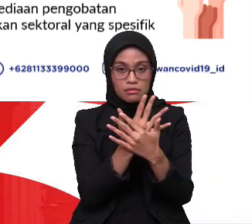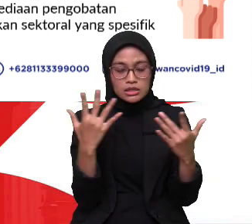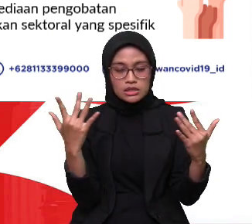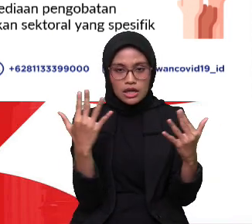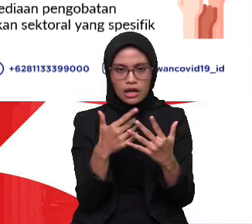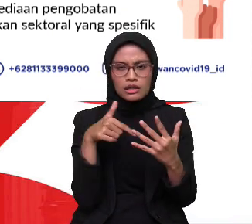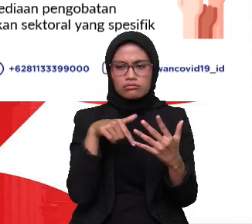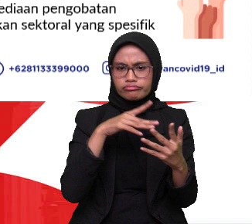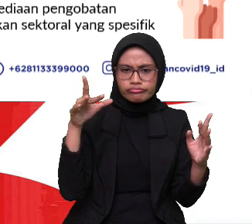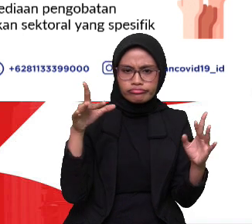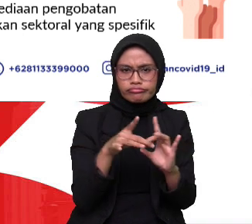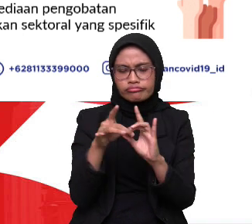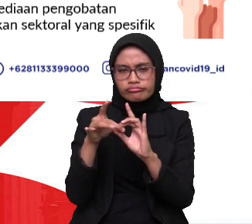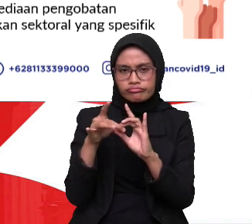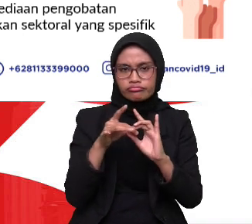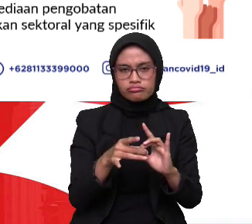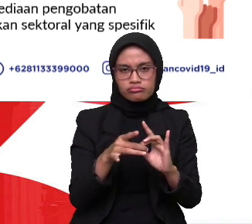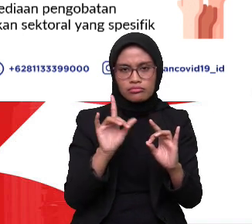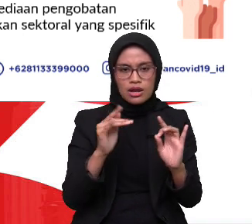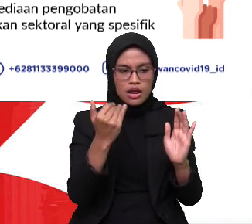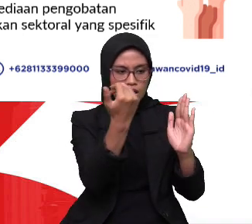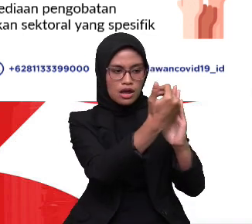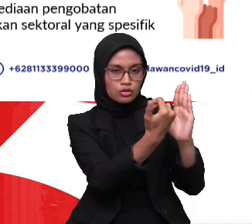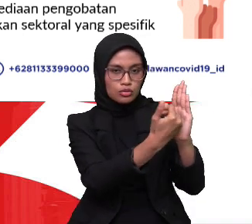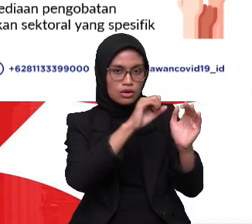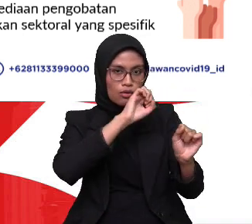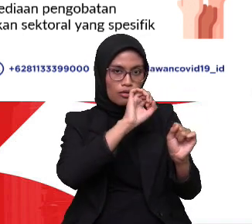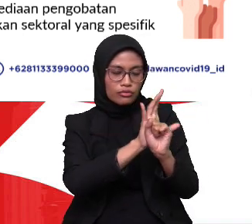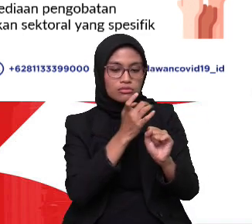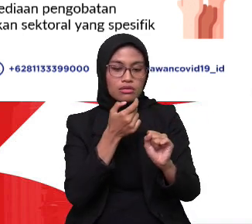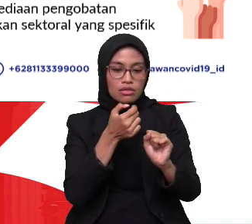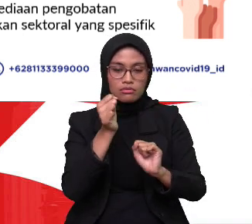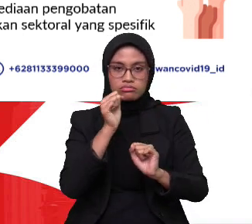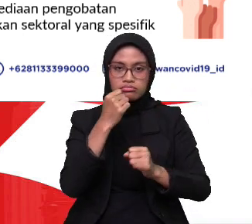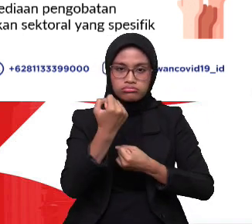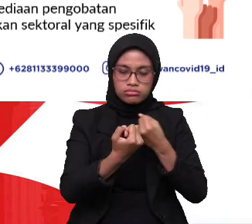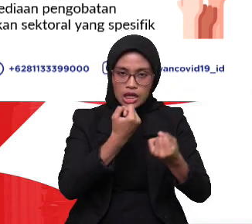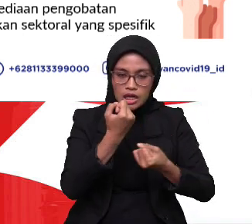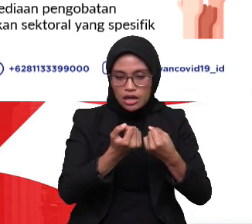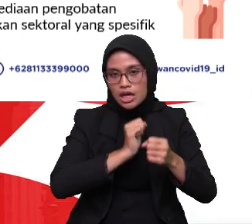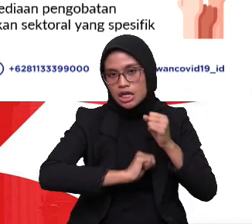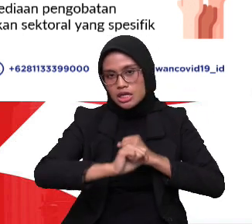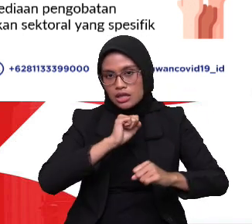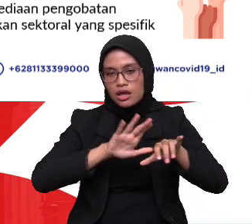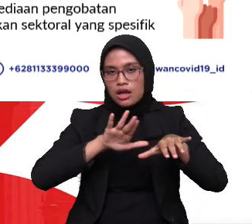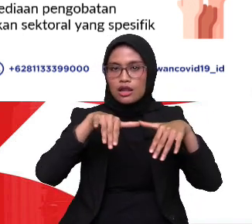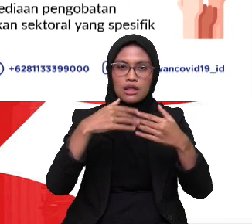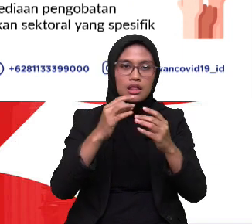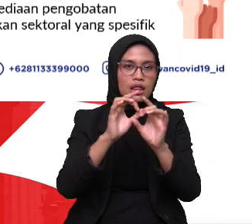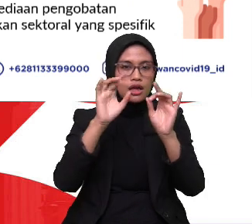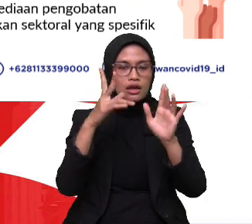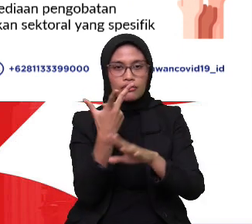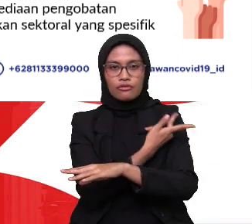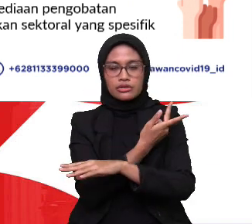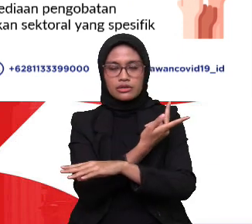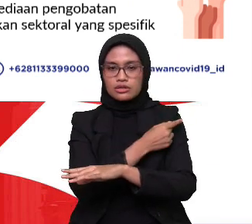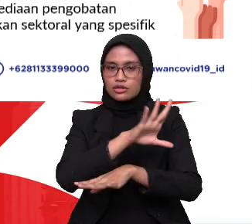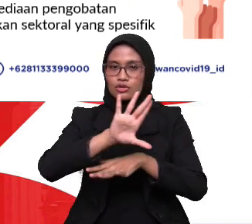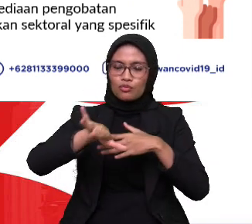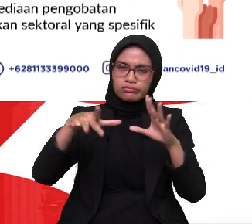implementasi kebijakan coffee 19 terkait mobilitas protokol kesehatan maupun vaksinasi